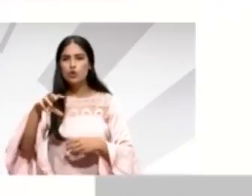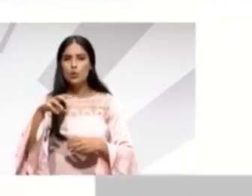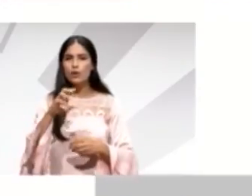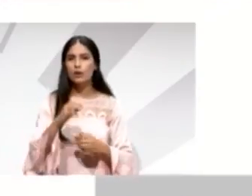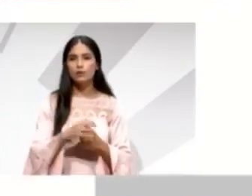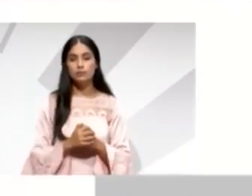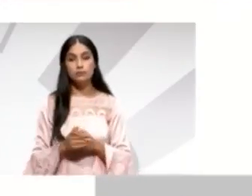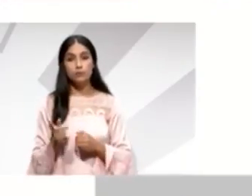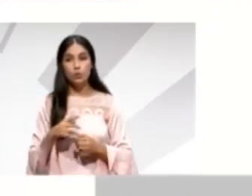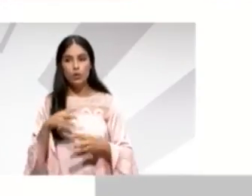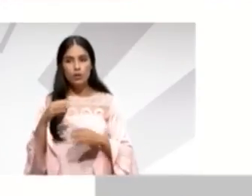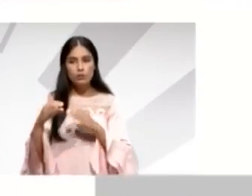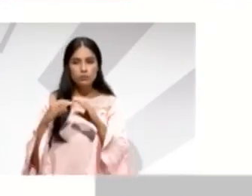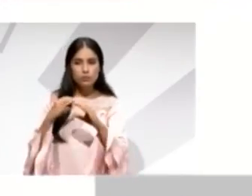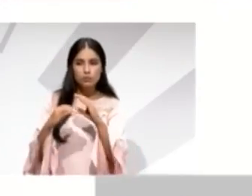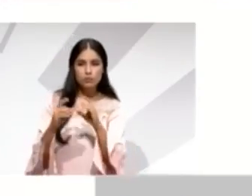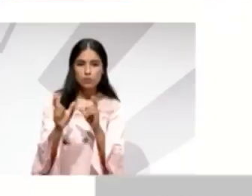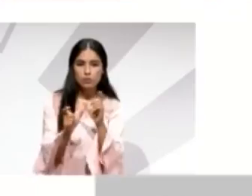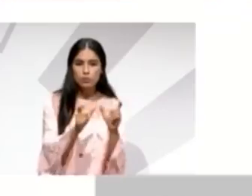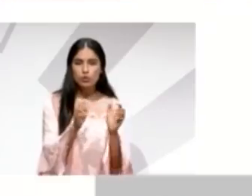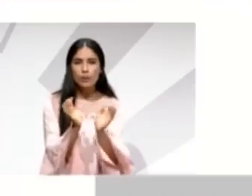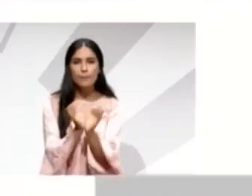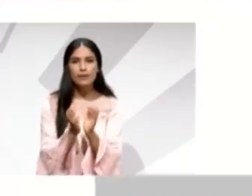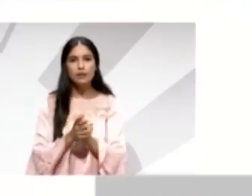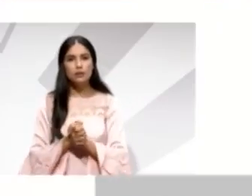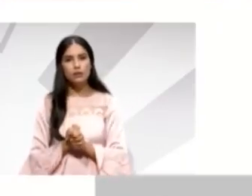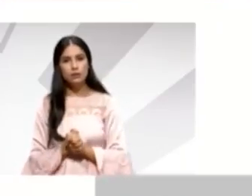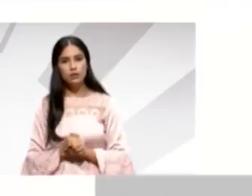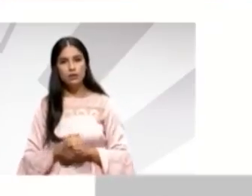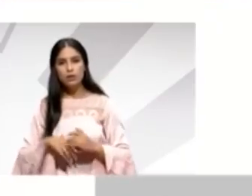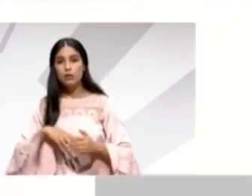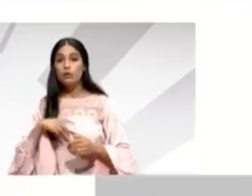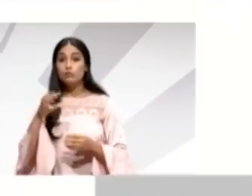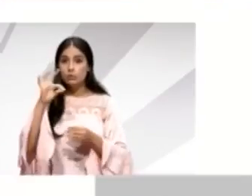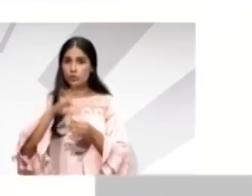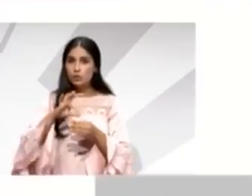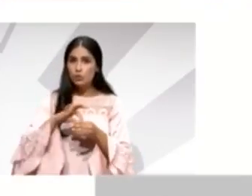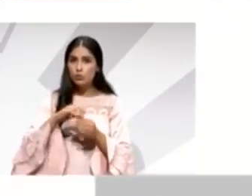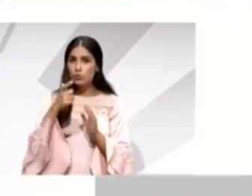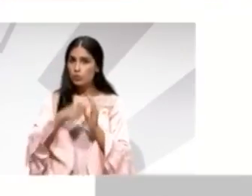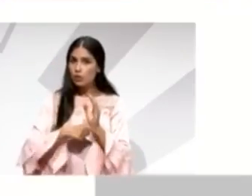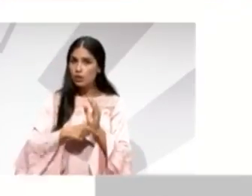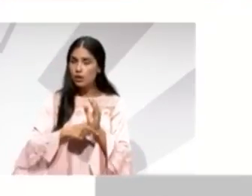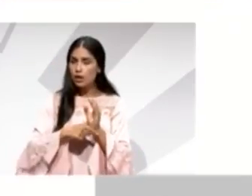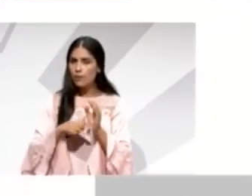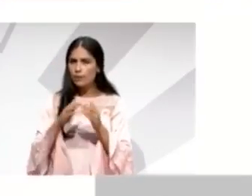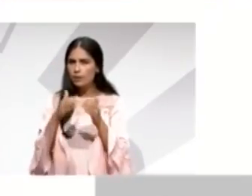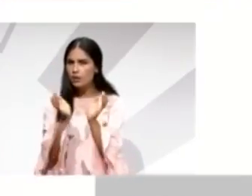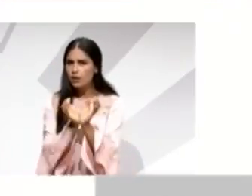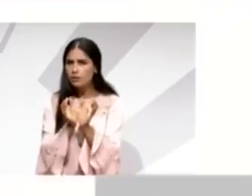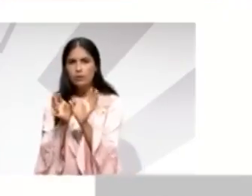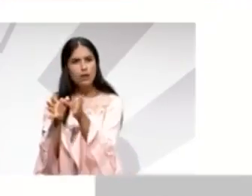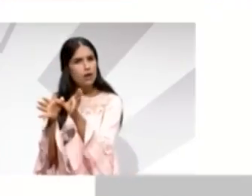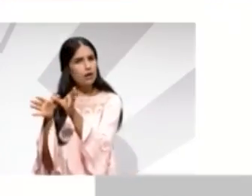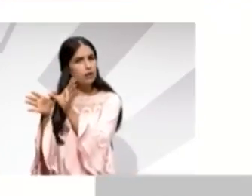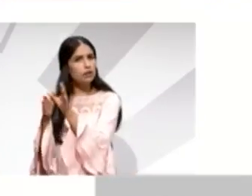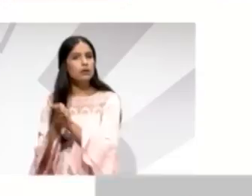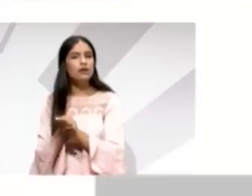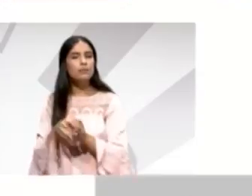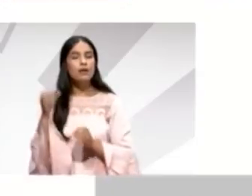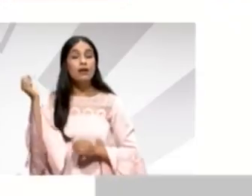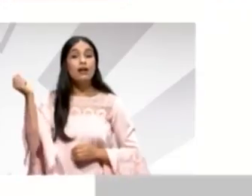المجتمع المدني وممثلي المنظمات الوطنيه في الجهه صوته لقائمه حزب حركه النهضه القائمه رقم اربعه وثلاثين